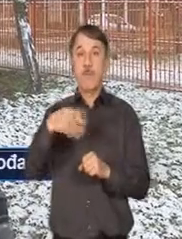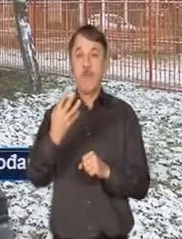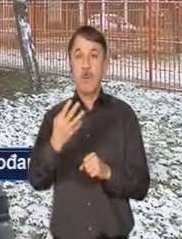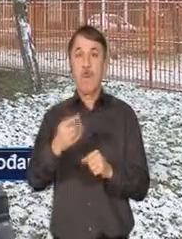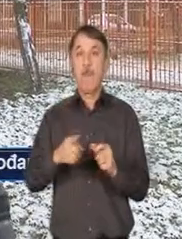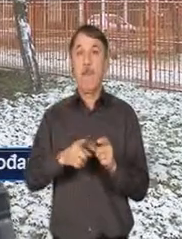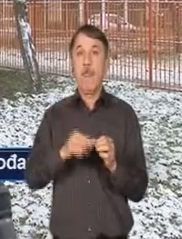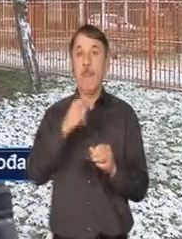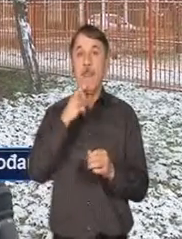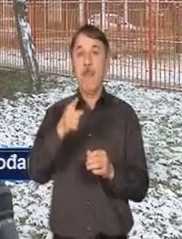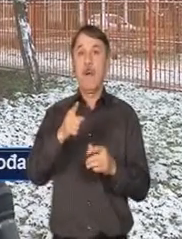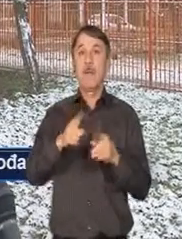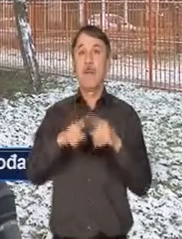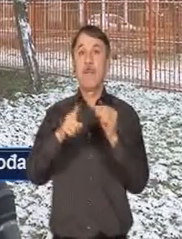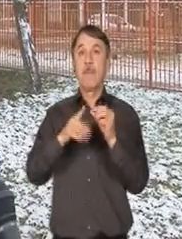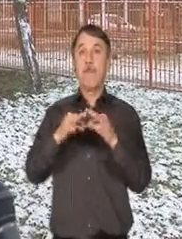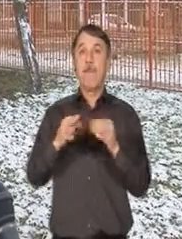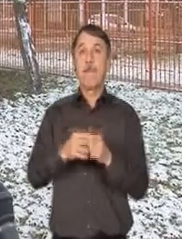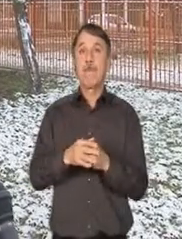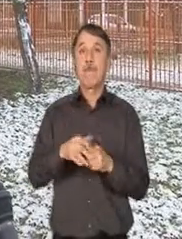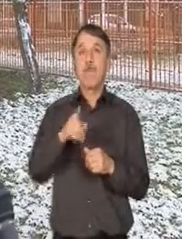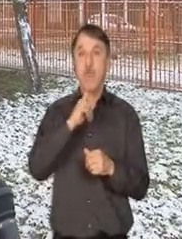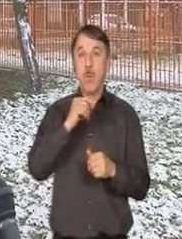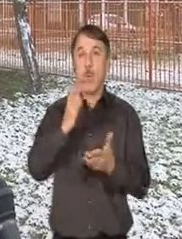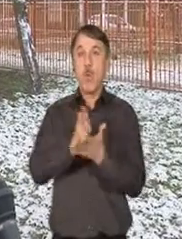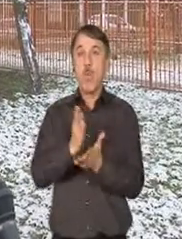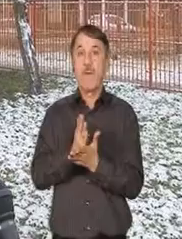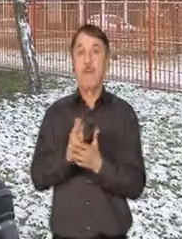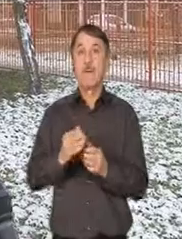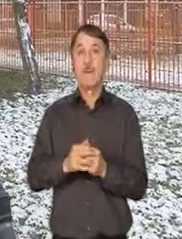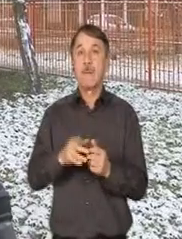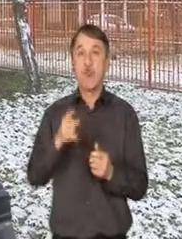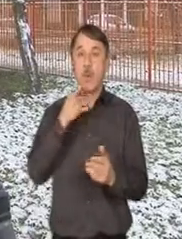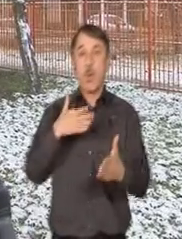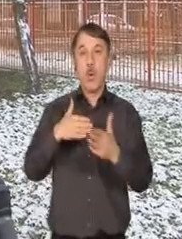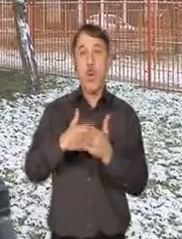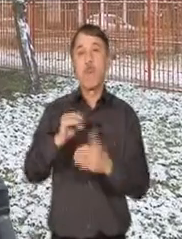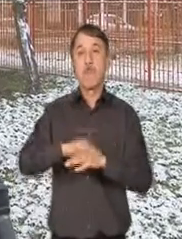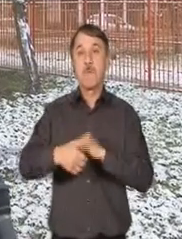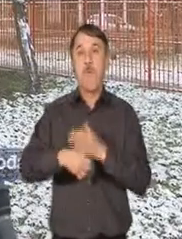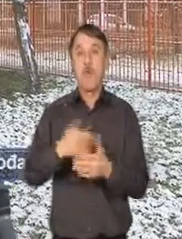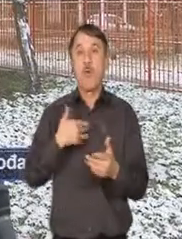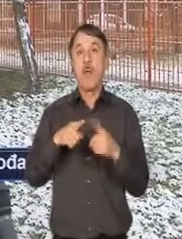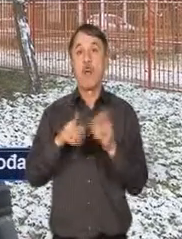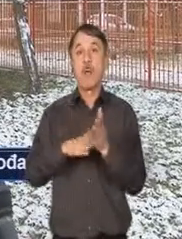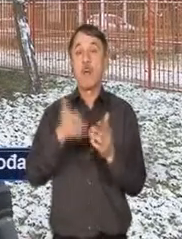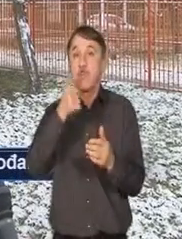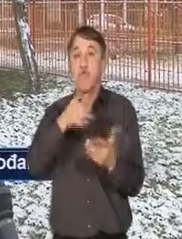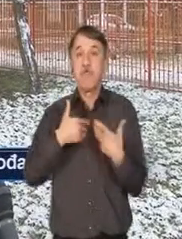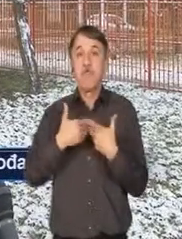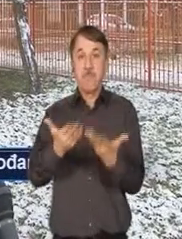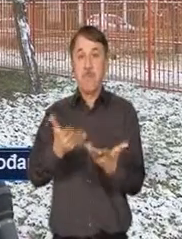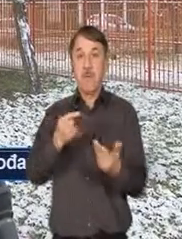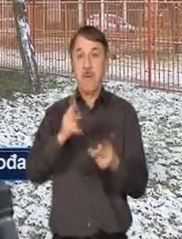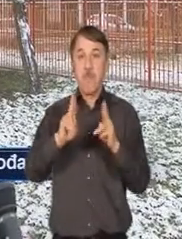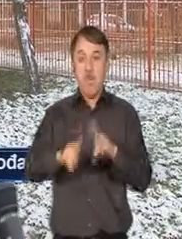sačuvati i da će to potrajati kao što traju druge stvari u ovoj školi. Da prosto smo zadovoljni time što